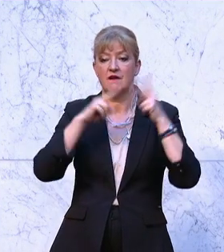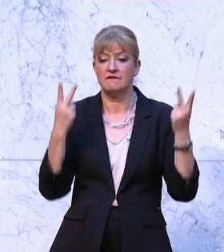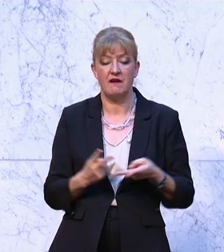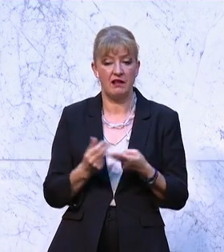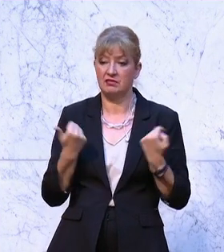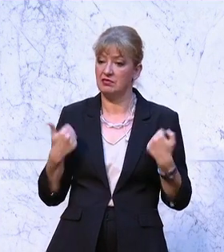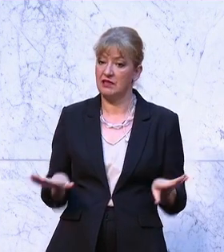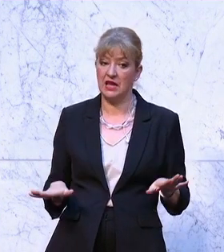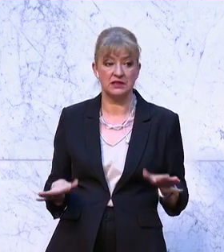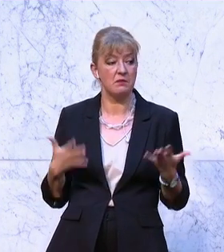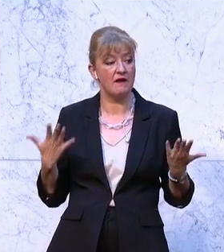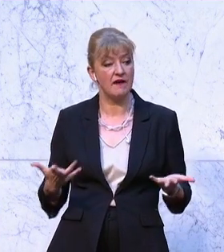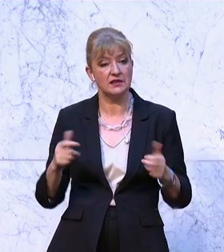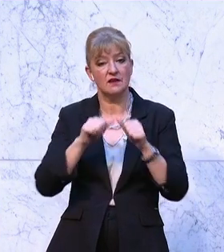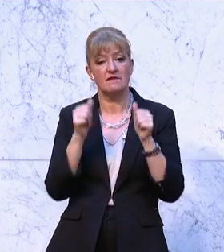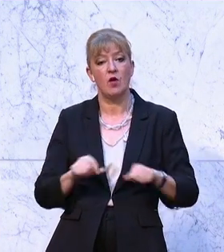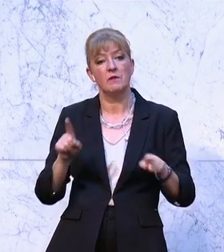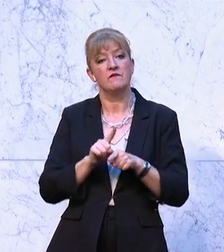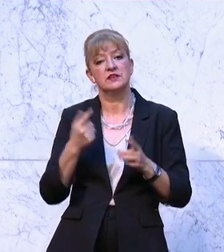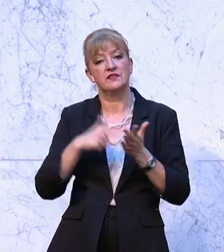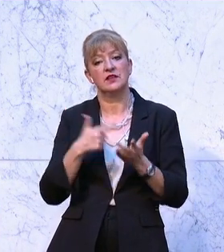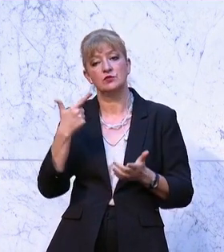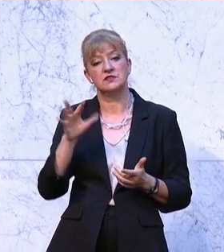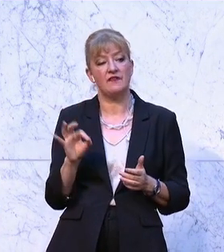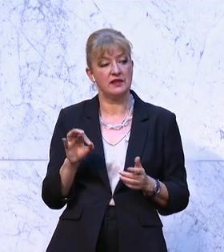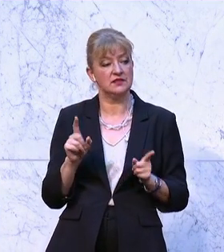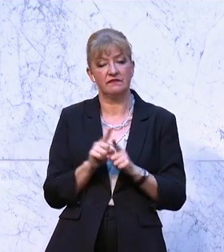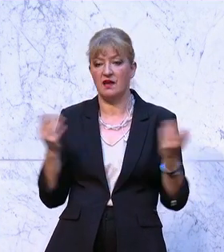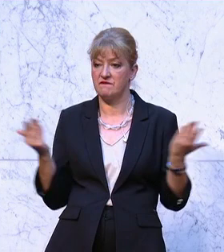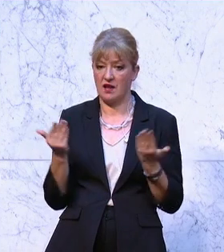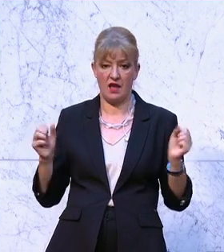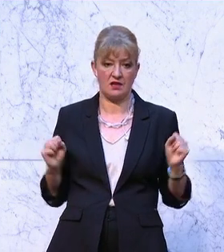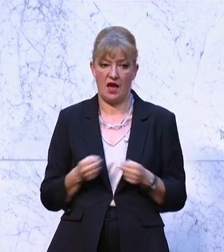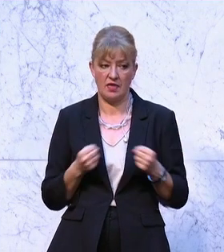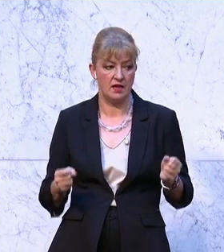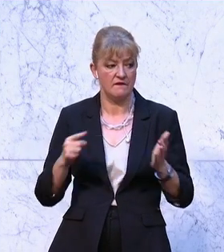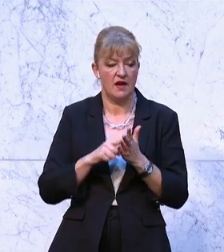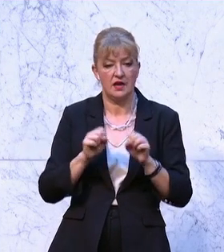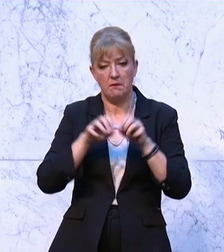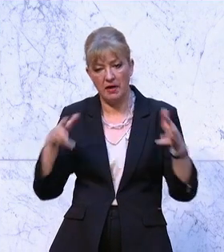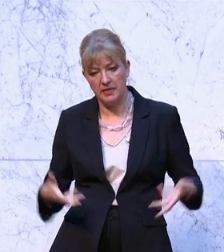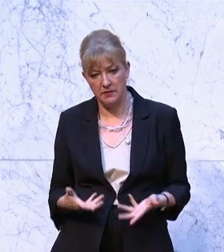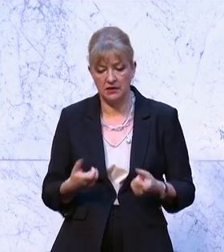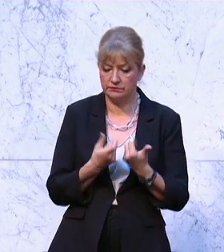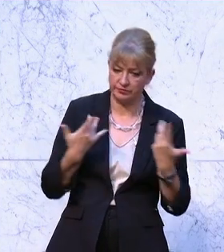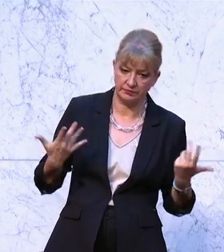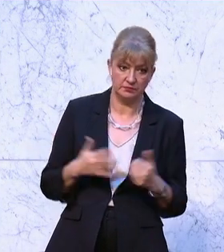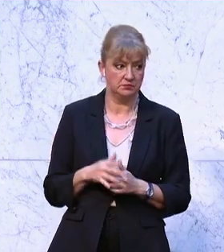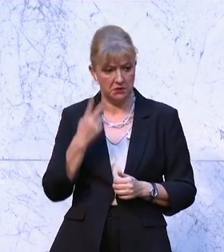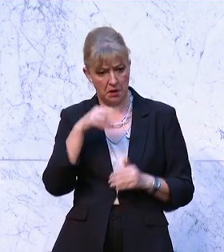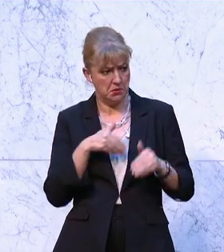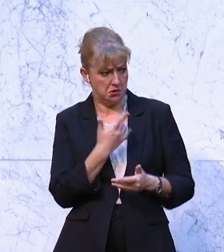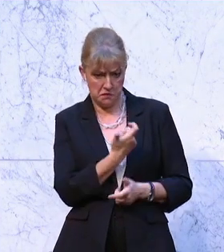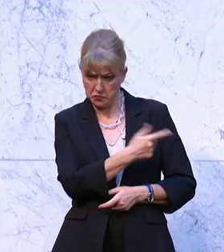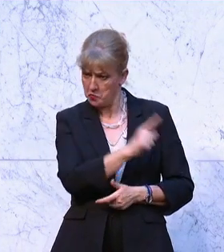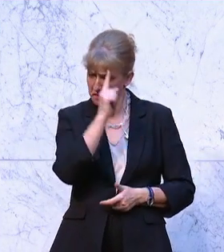mehr mit jener von vor 2020 zu vergleichen ist, aufgrund Pandemie und so weiter. Herr Minister, woher wissen Sie